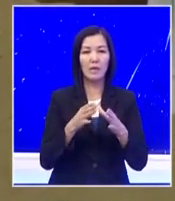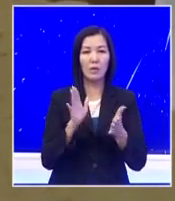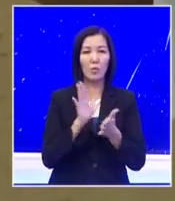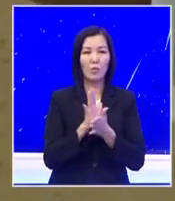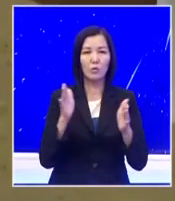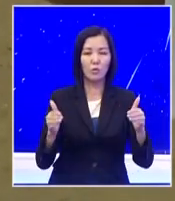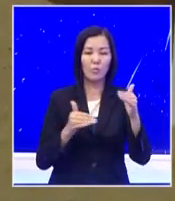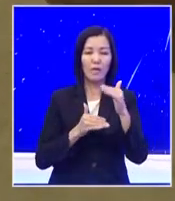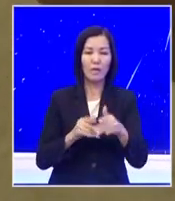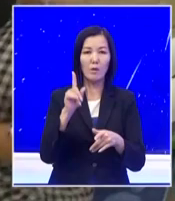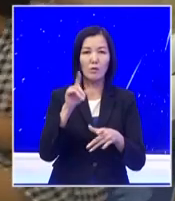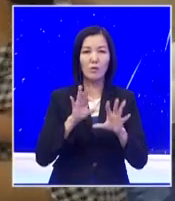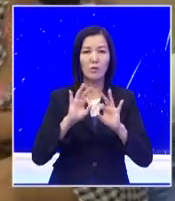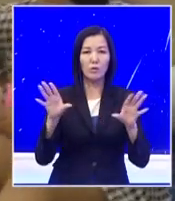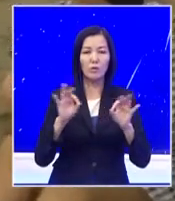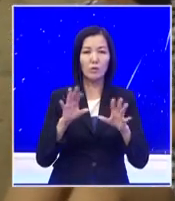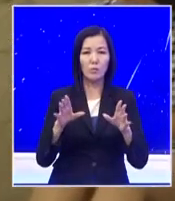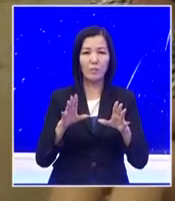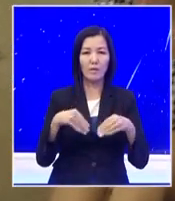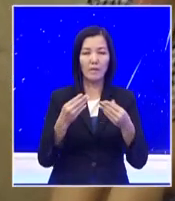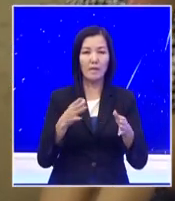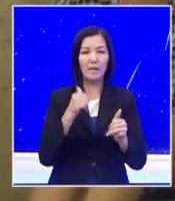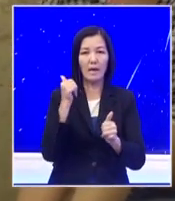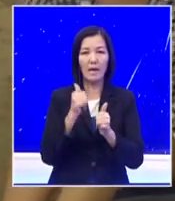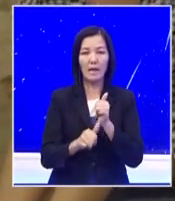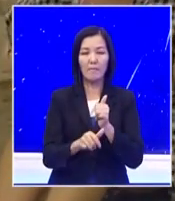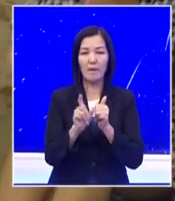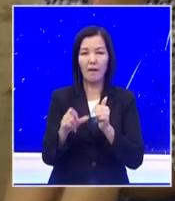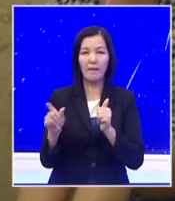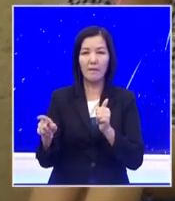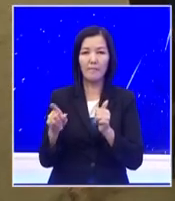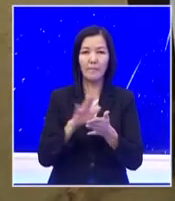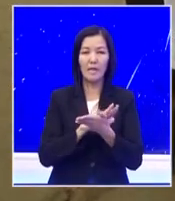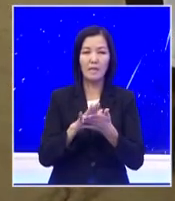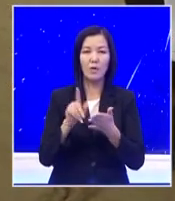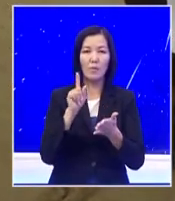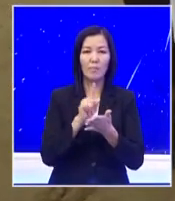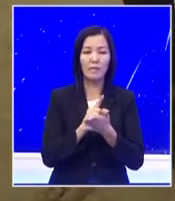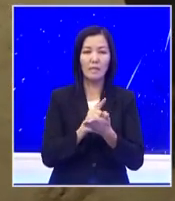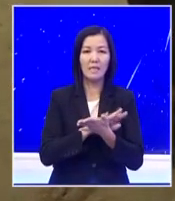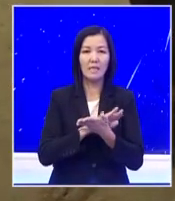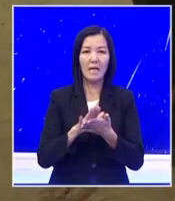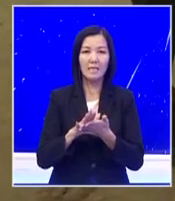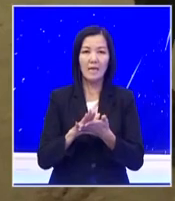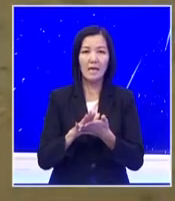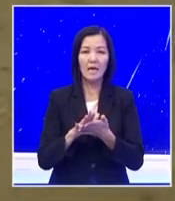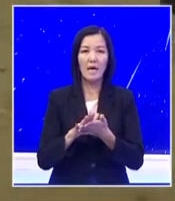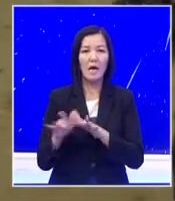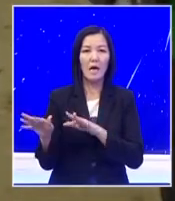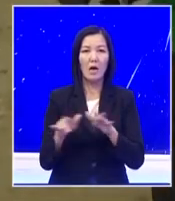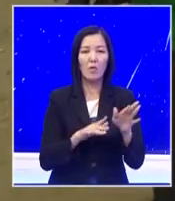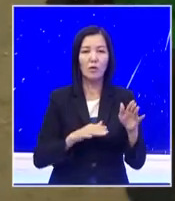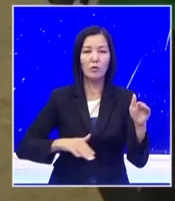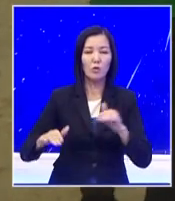таратты. Көл жағасының тазалығын сақтау әрбір келушінің міндеті екенін ескертті. Жалпы мұндай таза жағалау науқаны шомылу маусымы